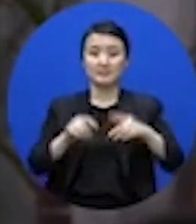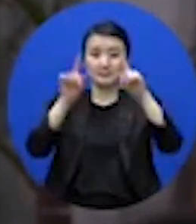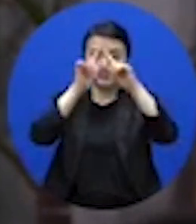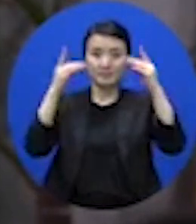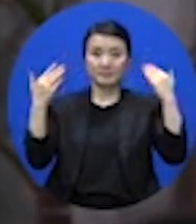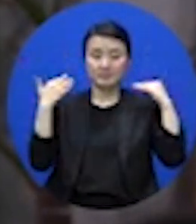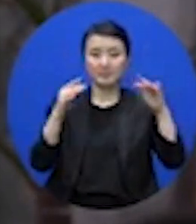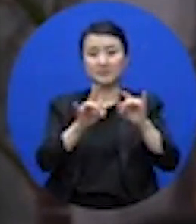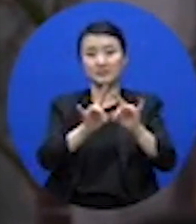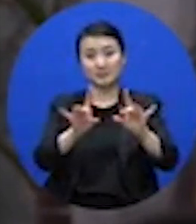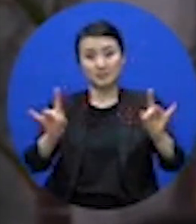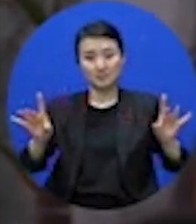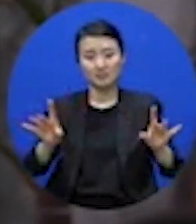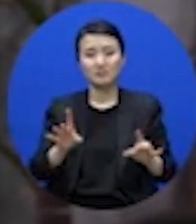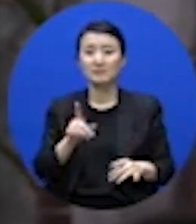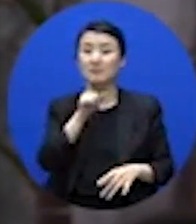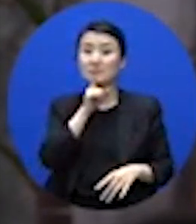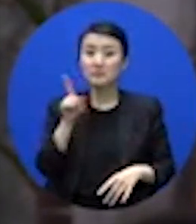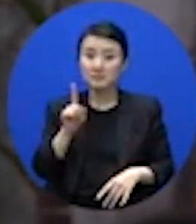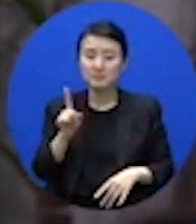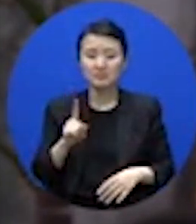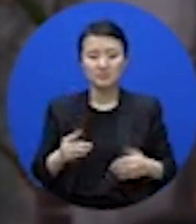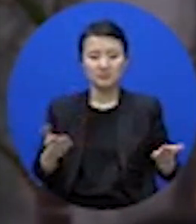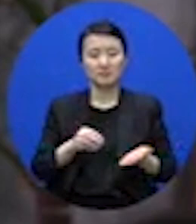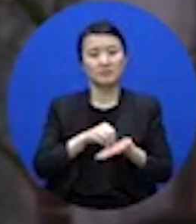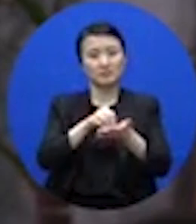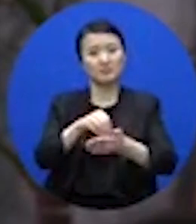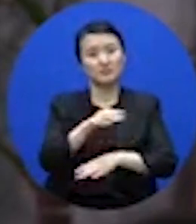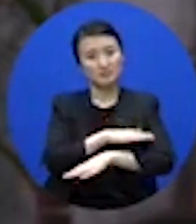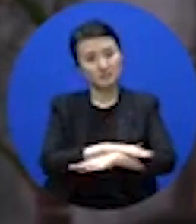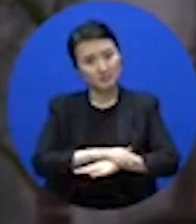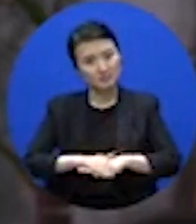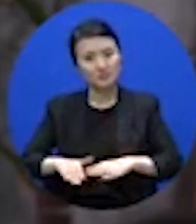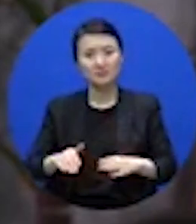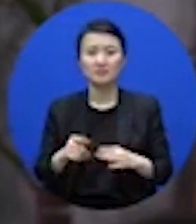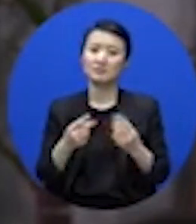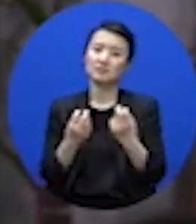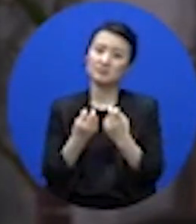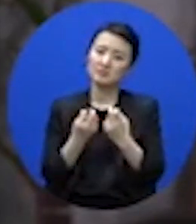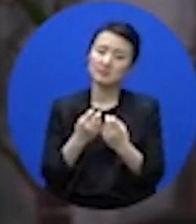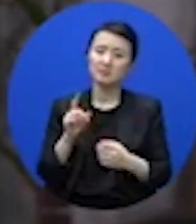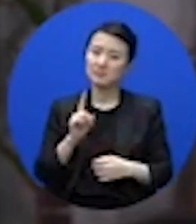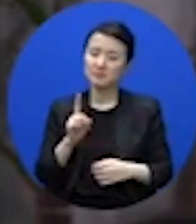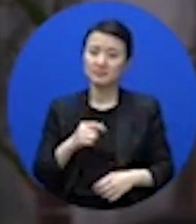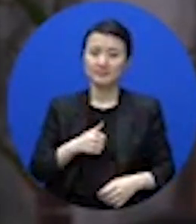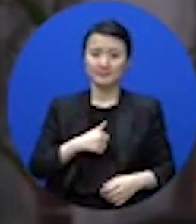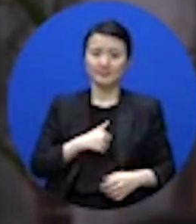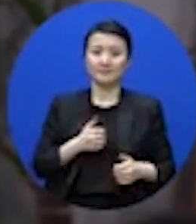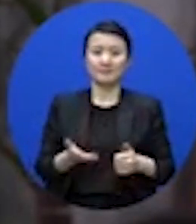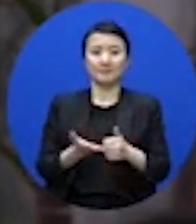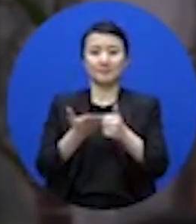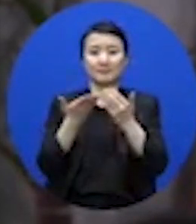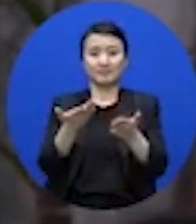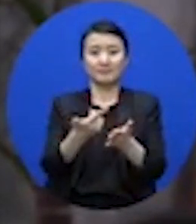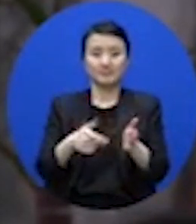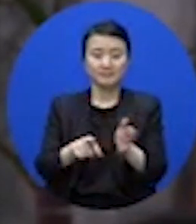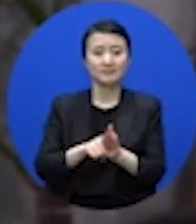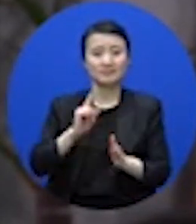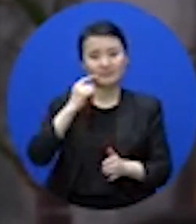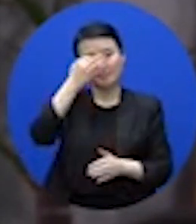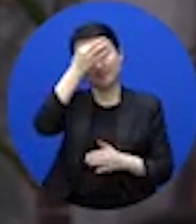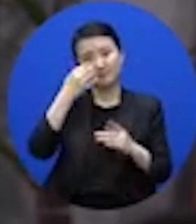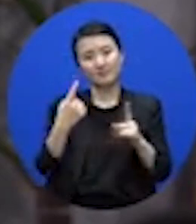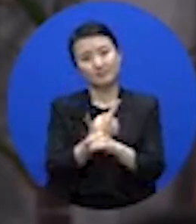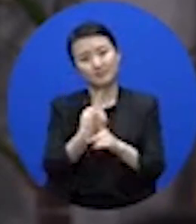이 취업을 잘 하는 아이들 스트레스나 이런 자긍심과 자존심을 키워주기 위해서 이런 예술 치료 프로그램들을